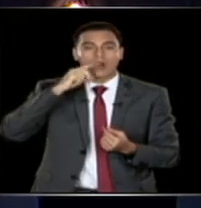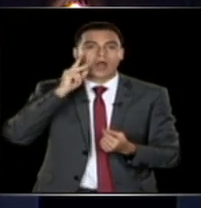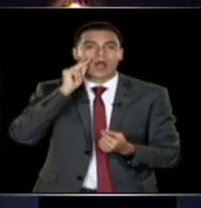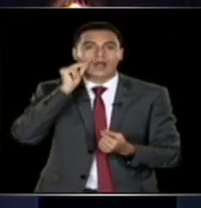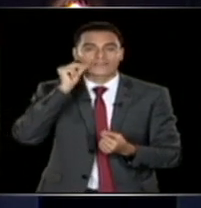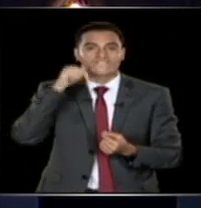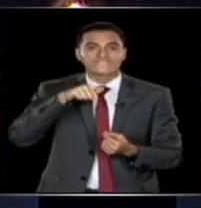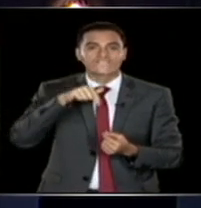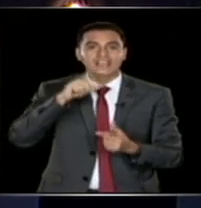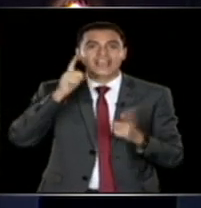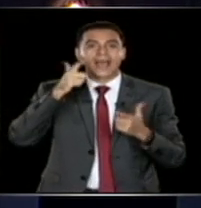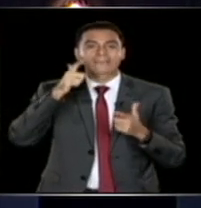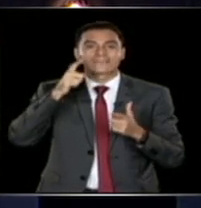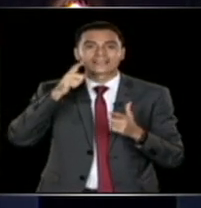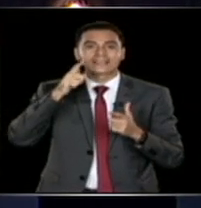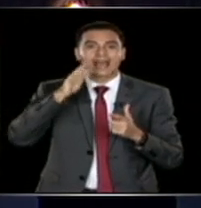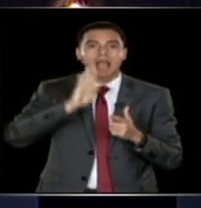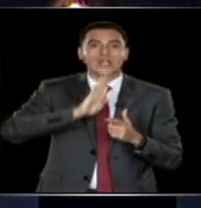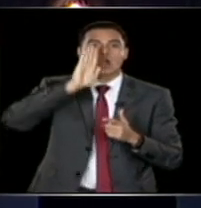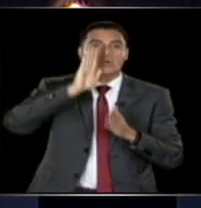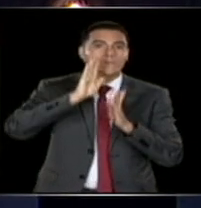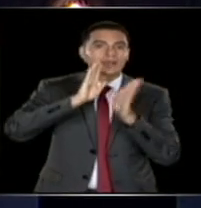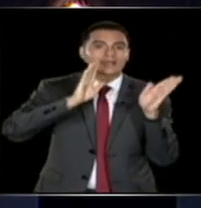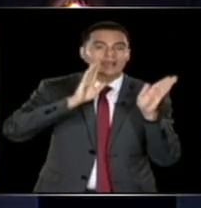قارة أمريكا الجنوبية عام